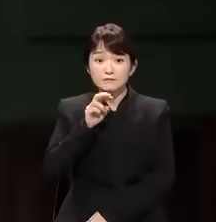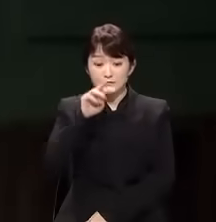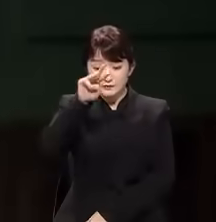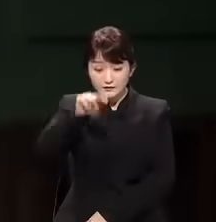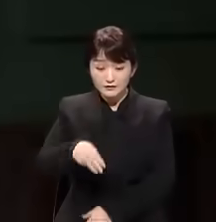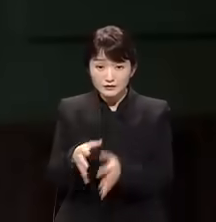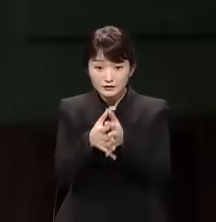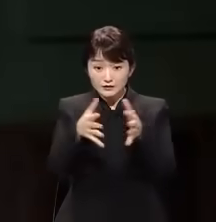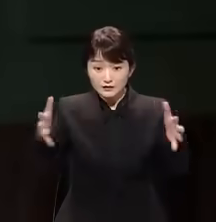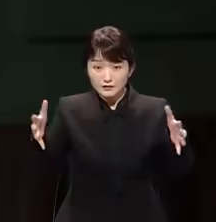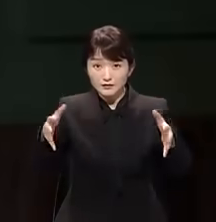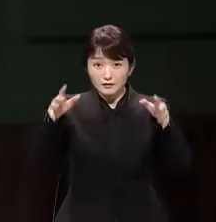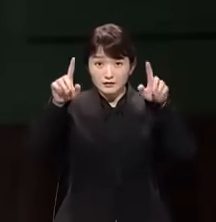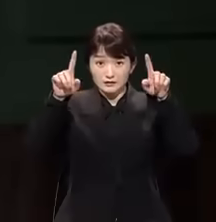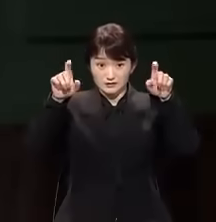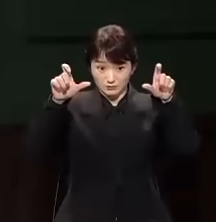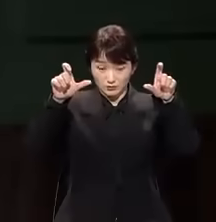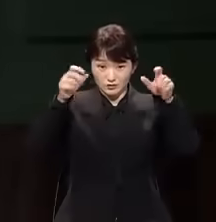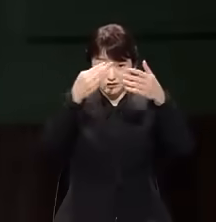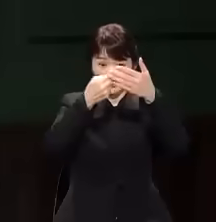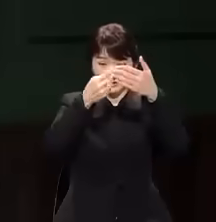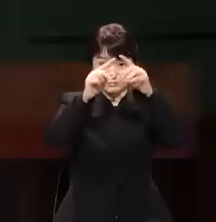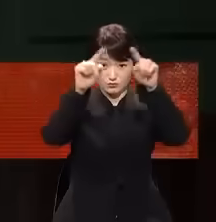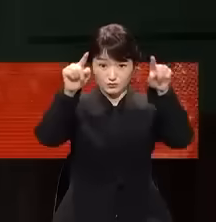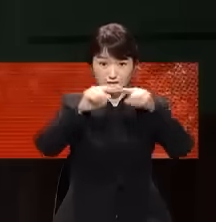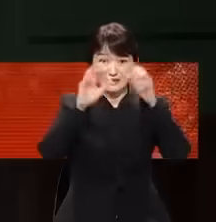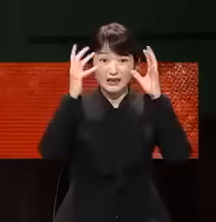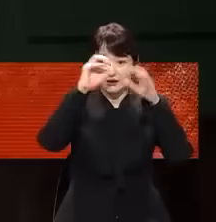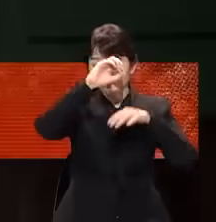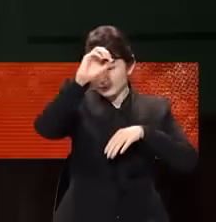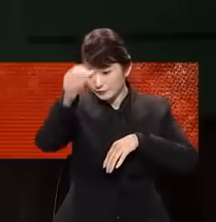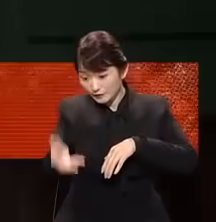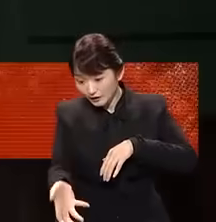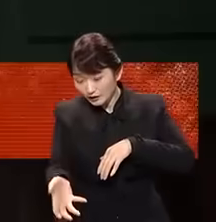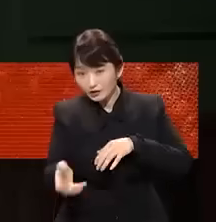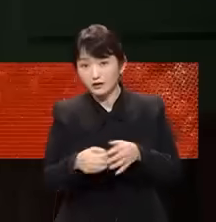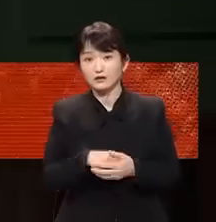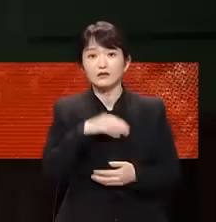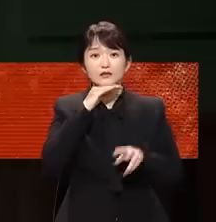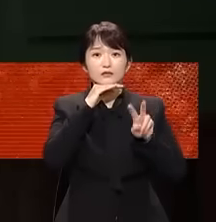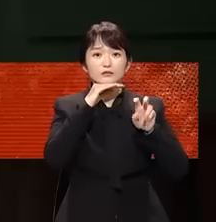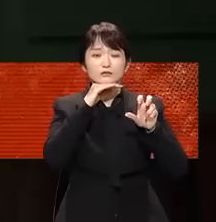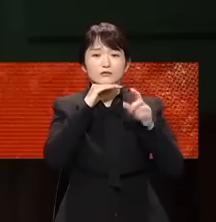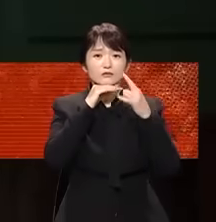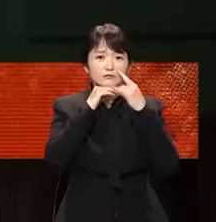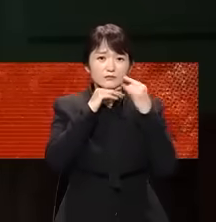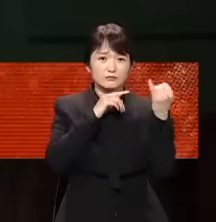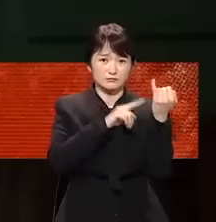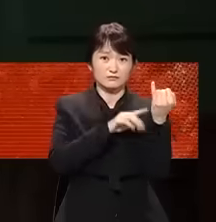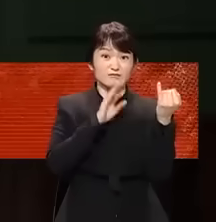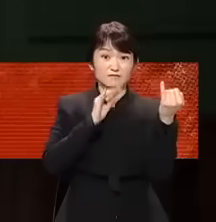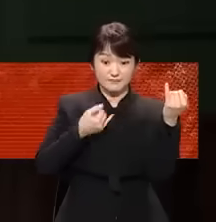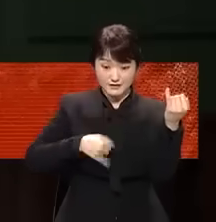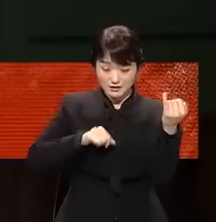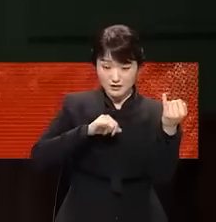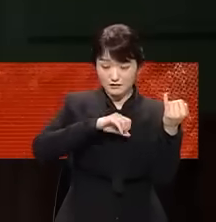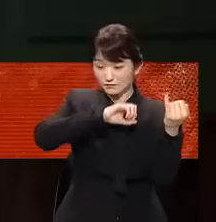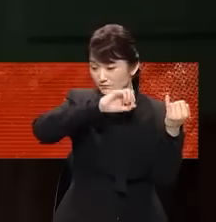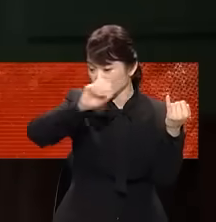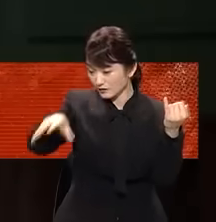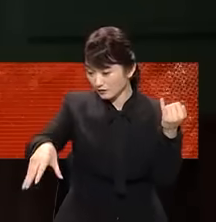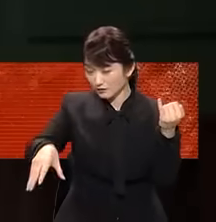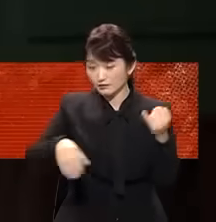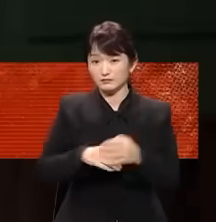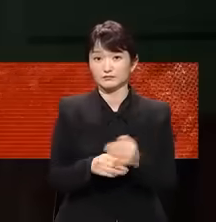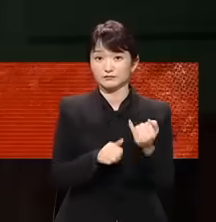15층 창문 밖으로 어린아이가 떨어집니다 그 25살 김모 씨 엄마였는데 엄마가 친딸을 던진 겁니다이